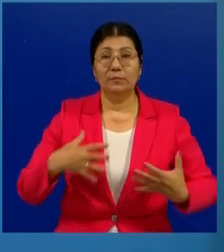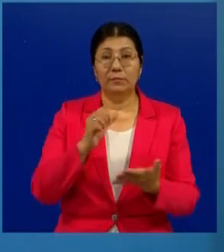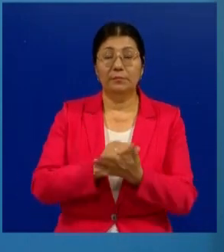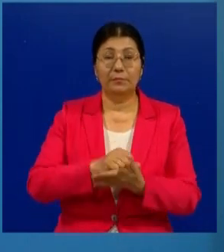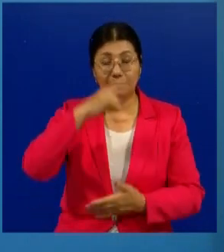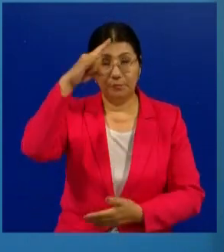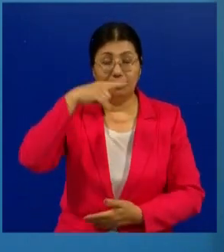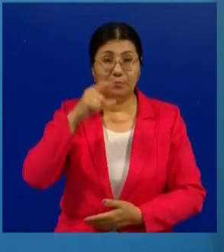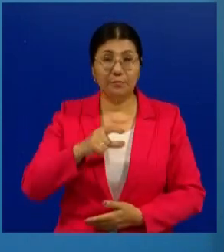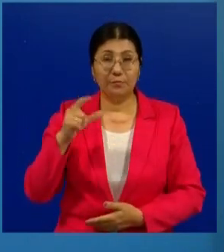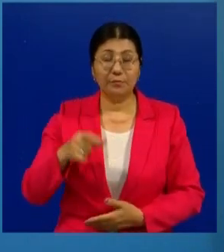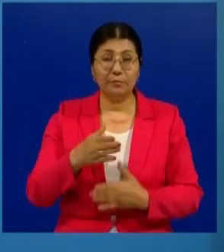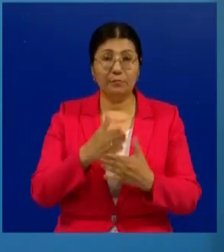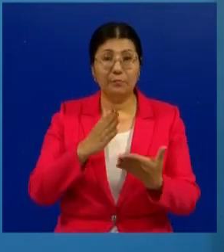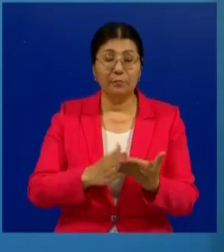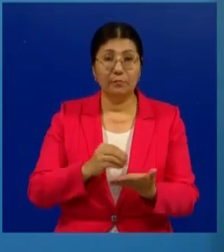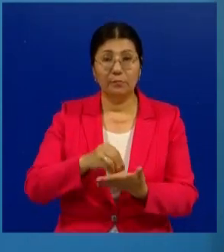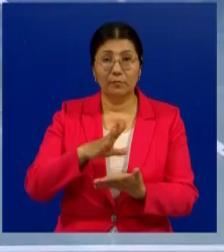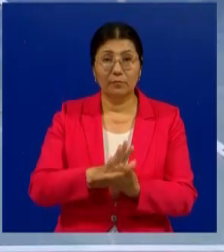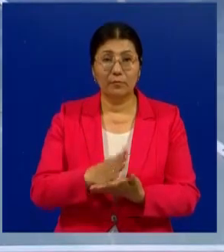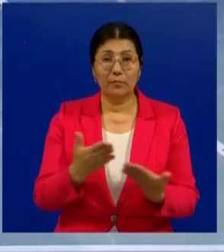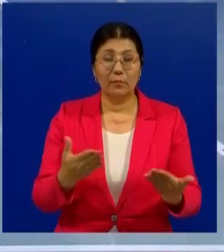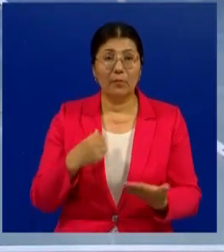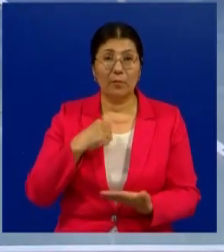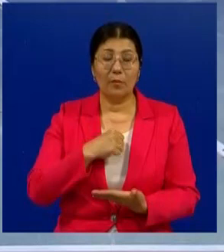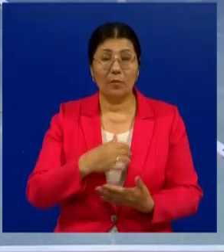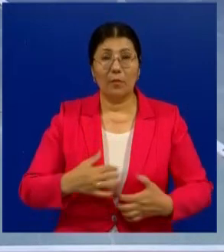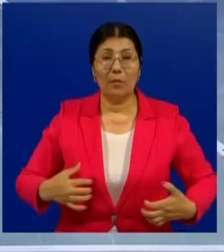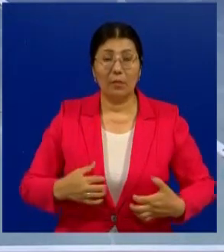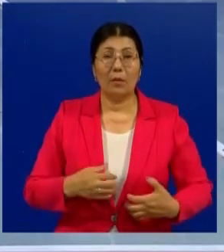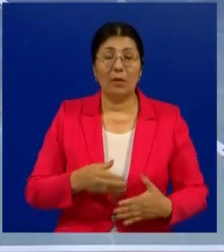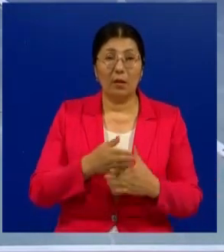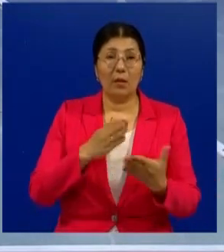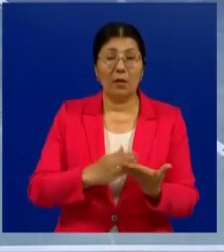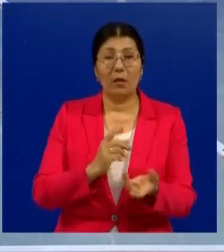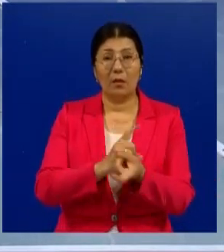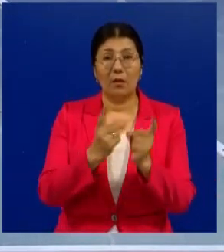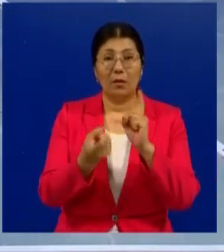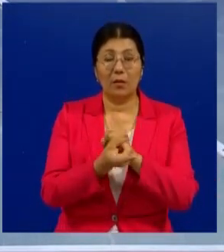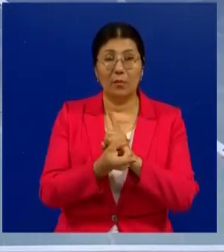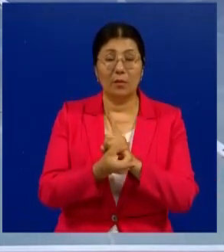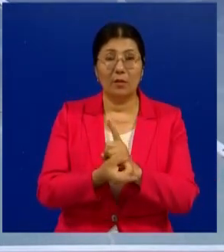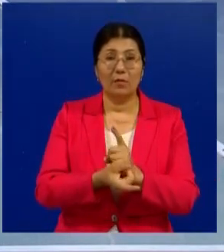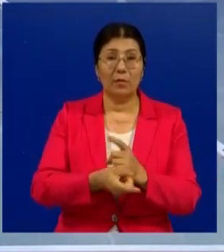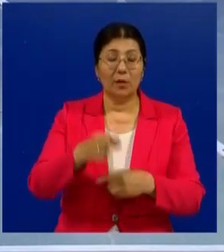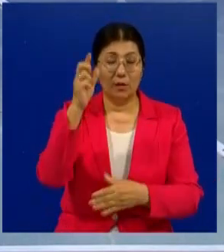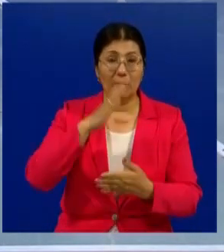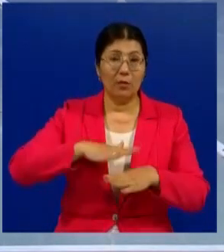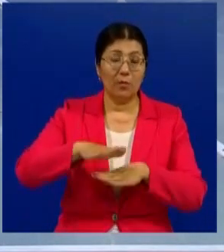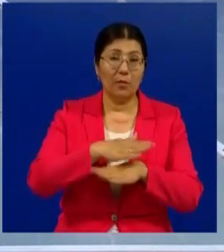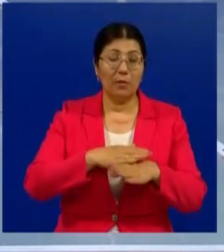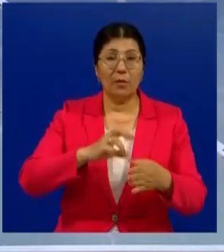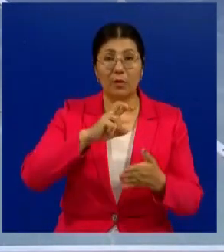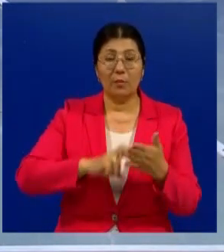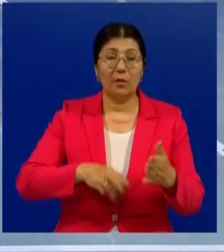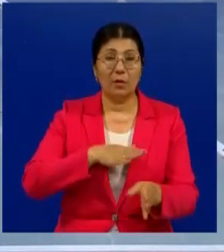жаңағыдай астықты белгілейді, астықты тапсыр дейді. Олар барады да өзінің малын астыққа айырбастайды да, сөйтіп жаңағы үкімет белгілеген салықтарды орындау